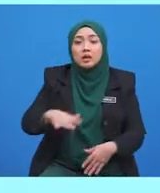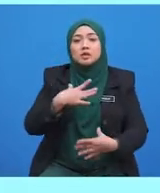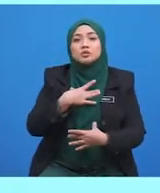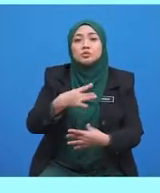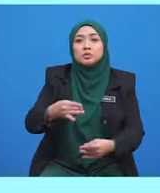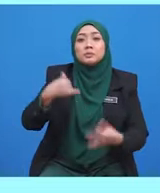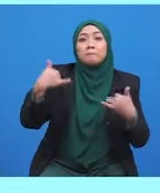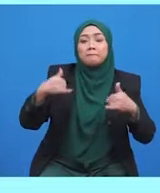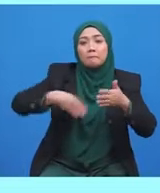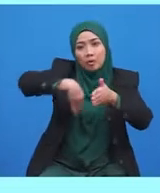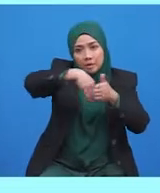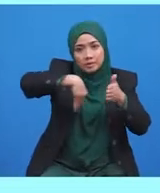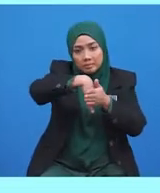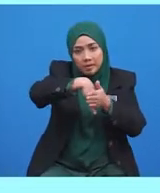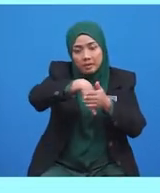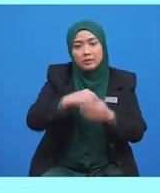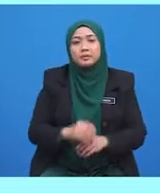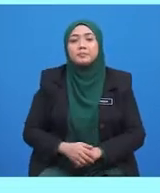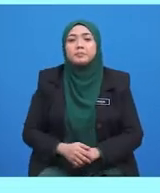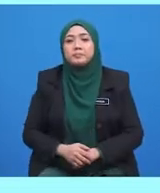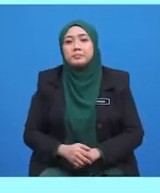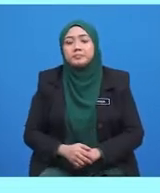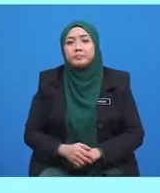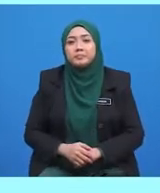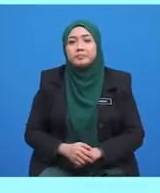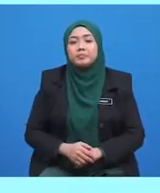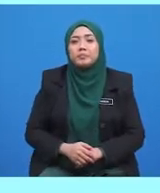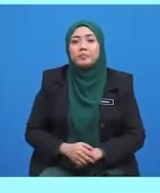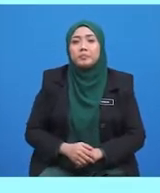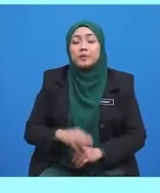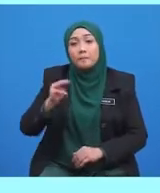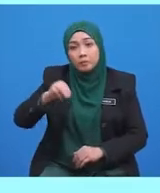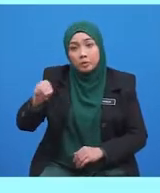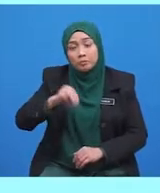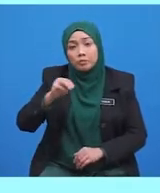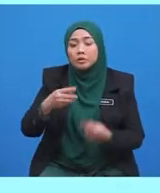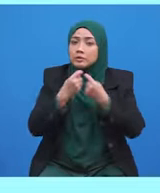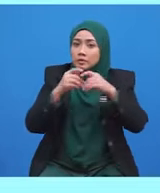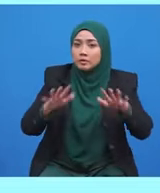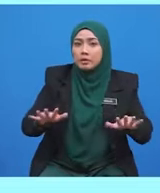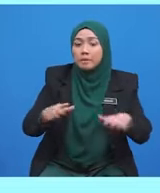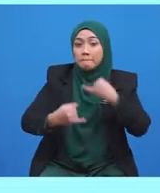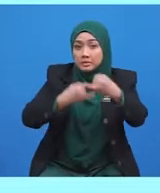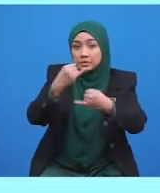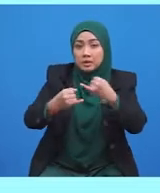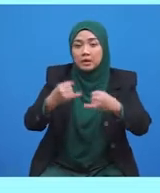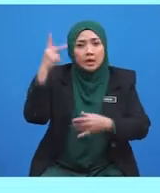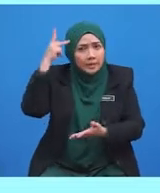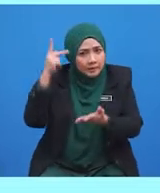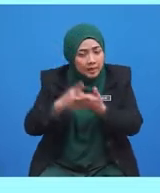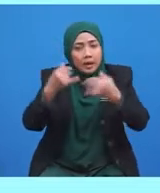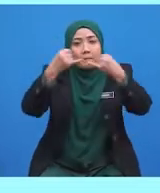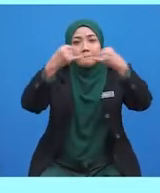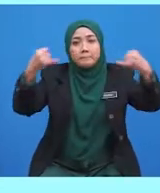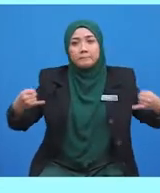bermain bola sepak. Tahniah. Hebat! Murid-murid telah berjaya mengenali